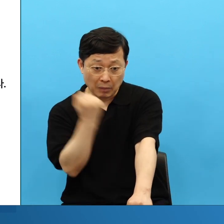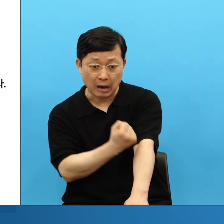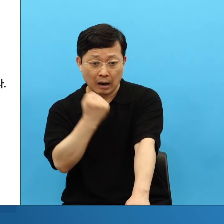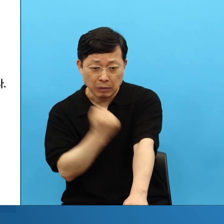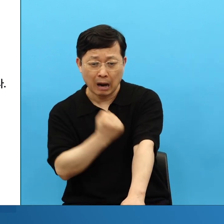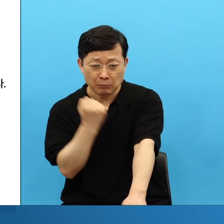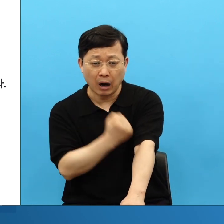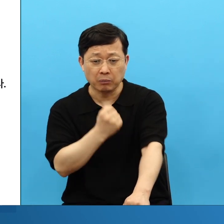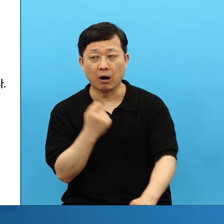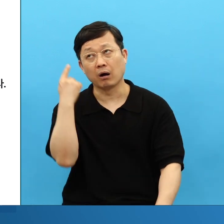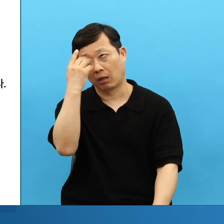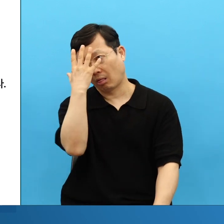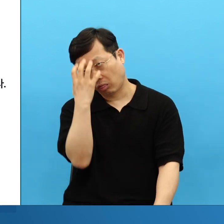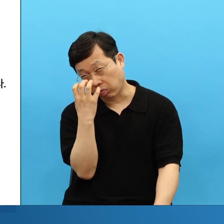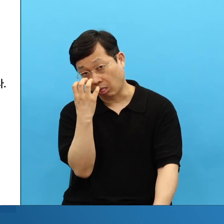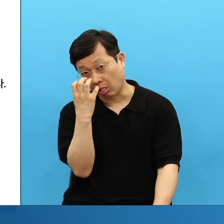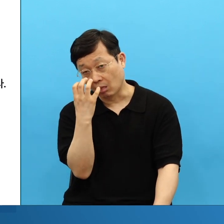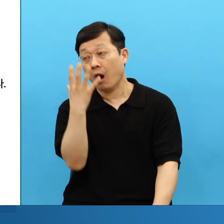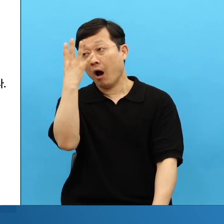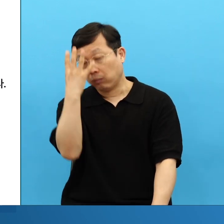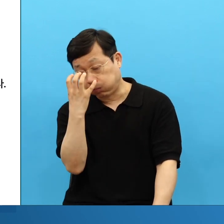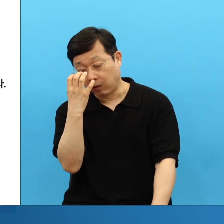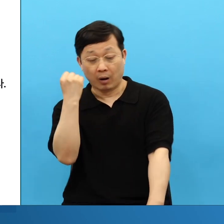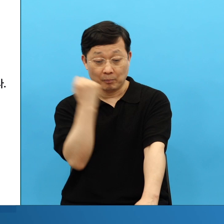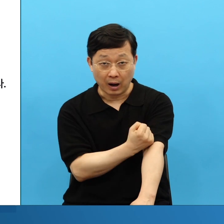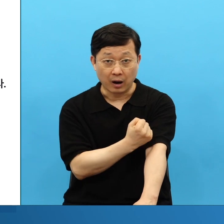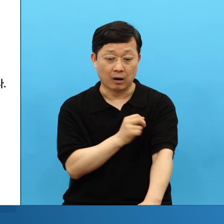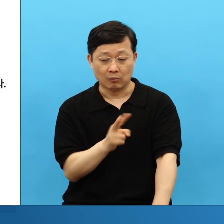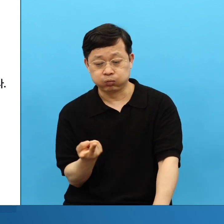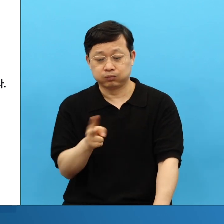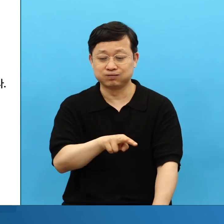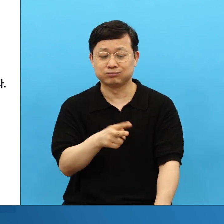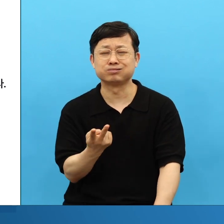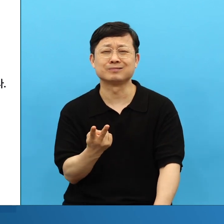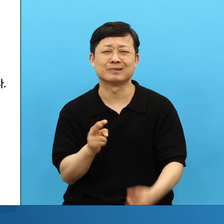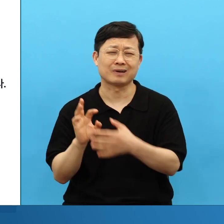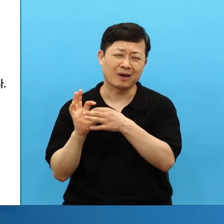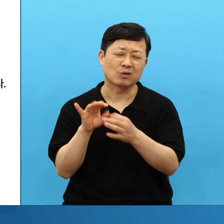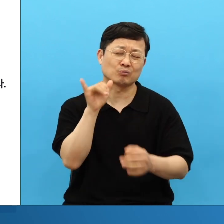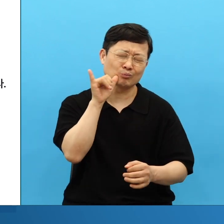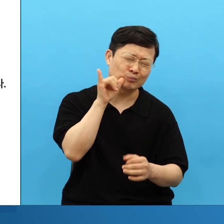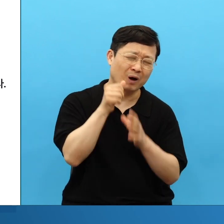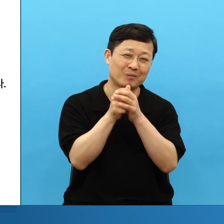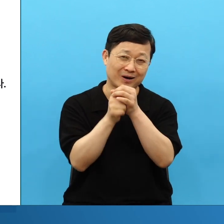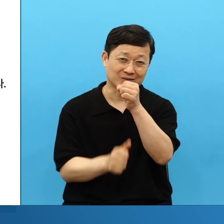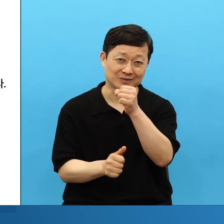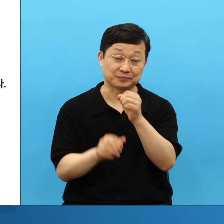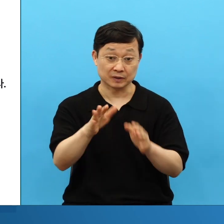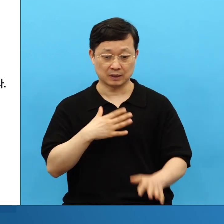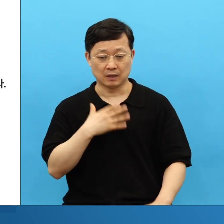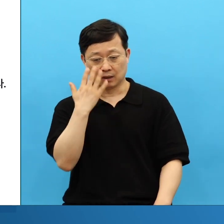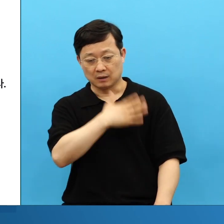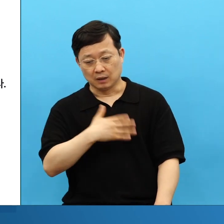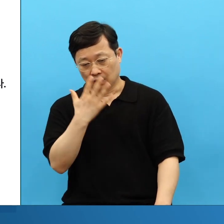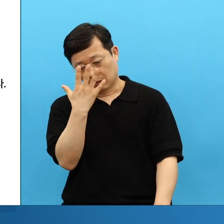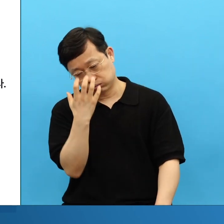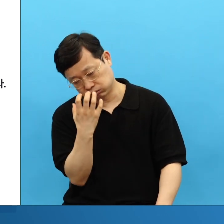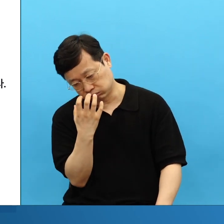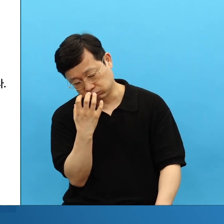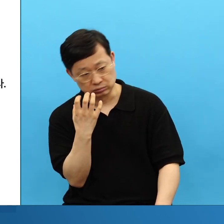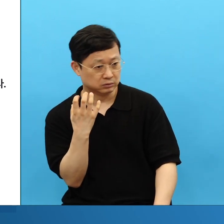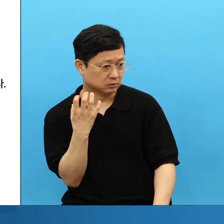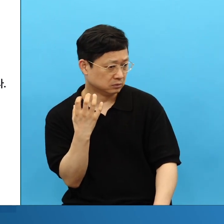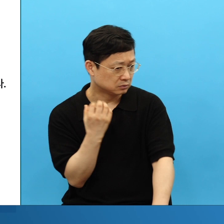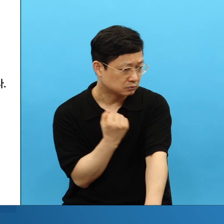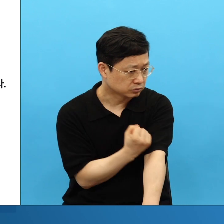우울하기도 하고 우울증이 있어서 마약을 하고 그 사람은 중독으로 깊이 들어갑니다. 내가 우울하다 절대 중독 물질은 근처에도